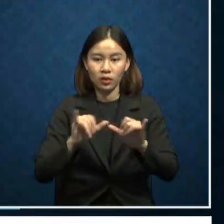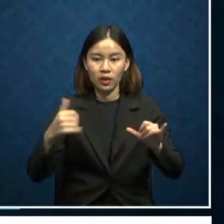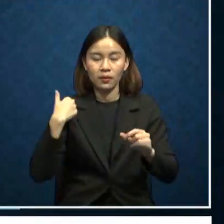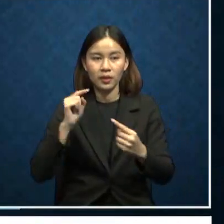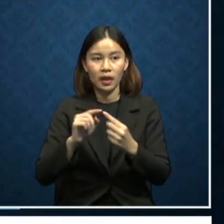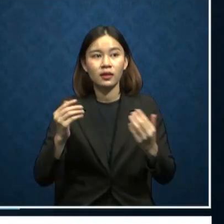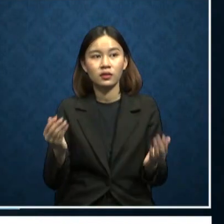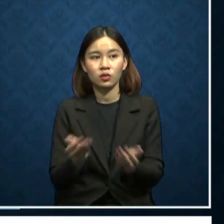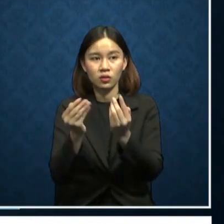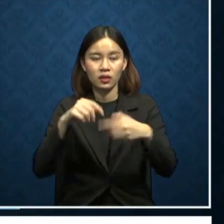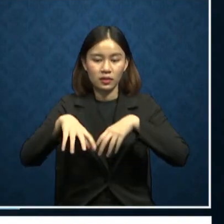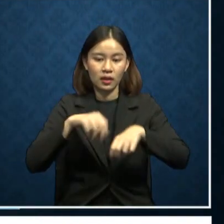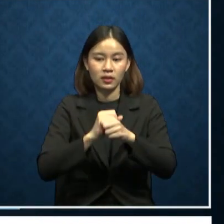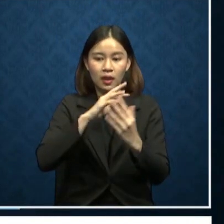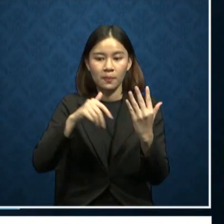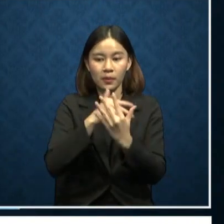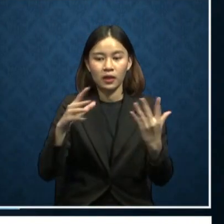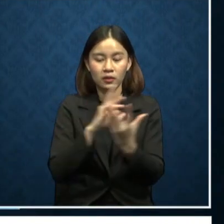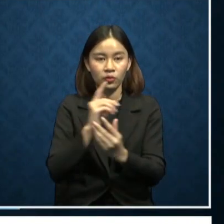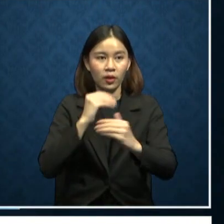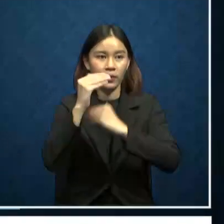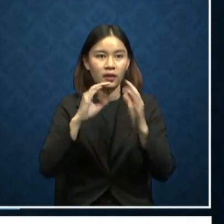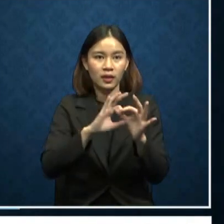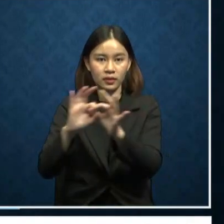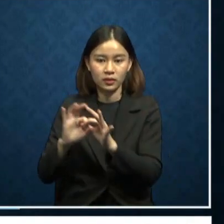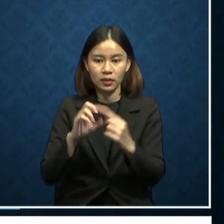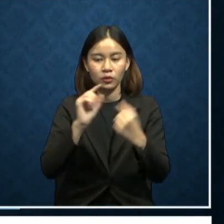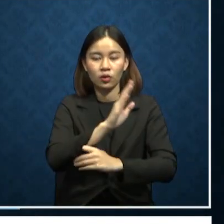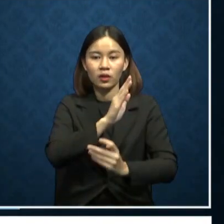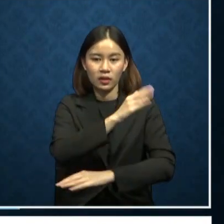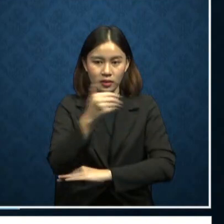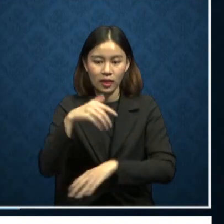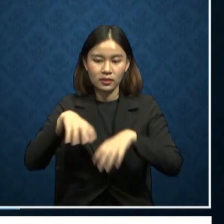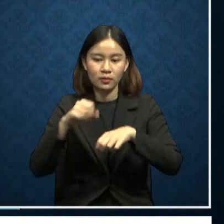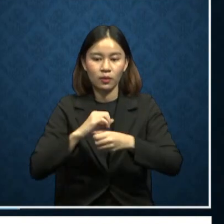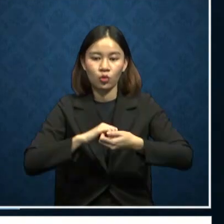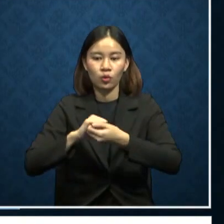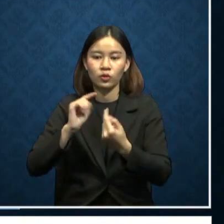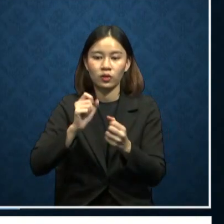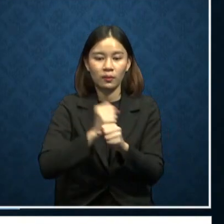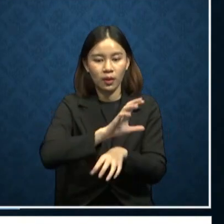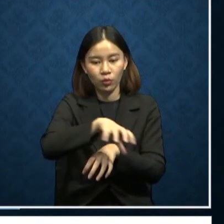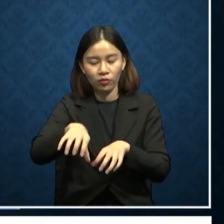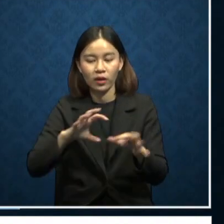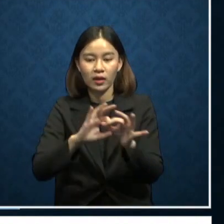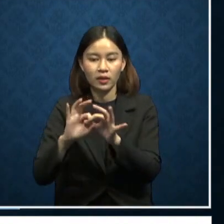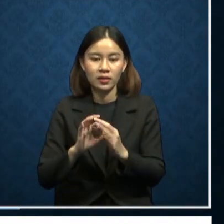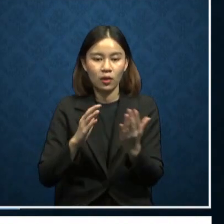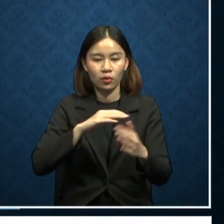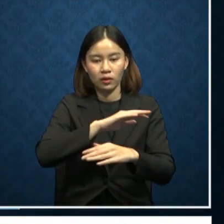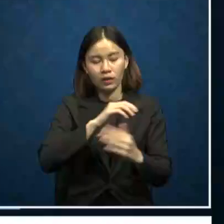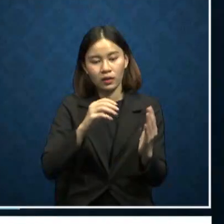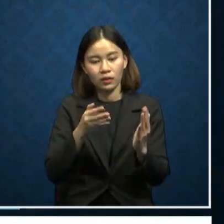มีการส่งเสริมจัดทำแผน SoftPowerของแต่ละจังหวัดเชื่อมโยงในระดับชาติจัดทำความร่วมมือระดับหน่วยงานให้เกี่ยวข้องกับทุกภาค